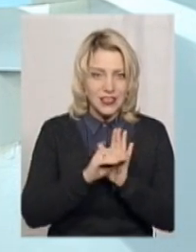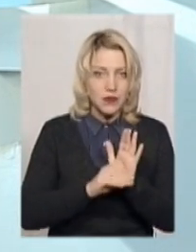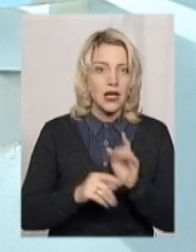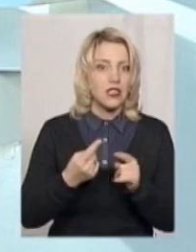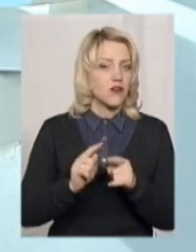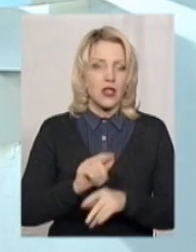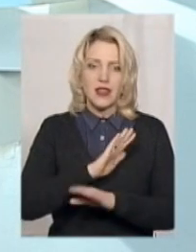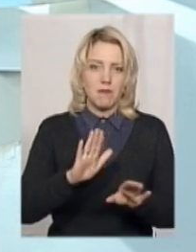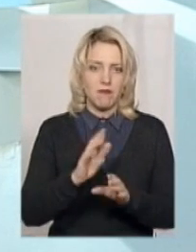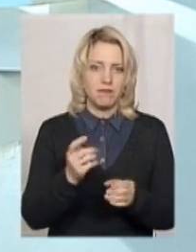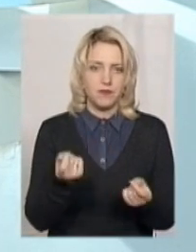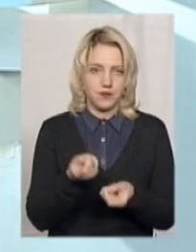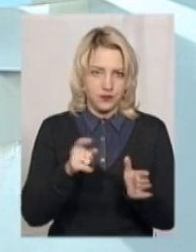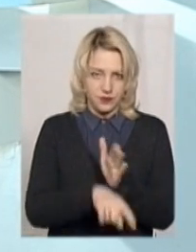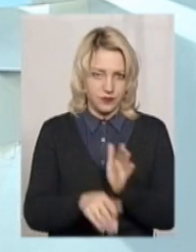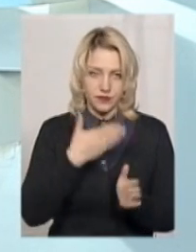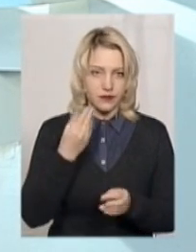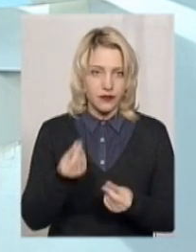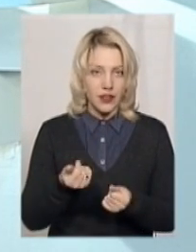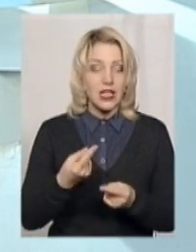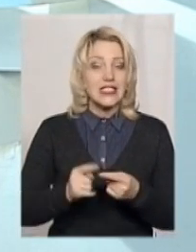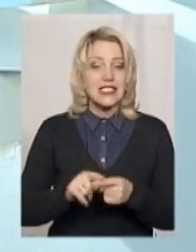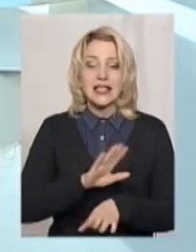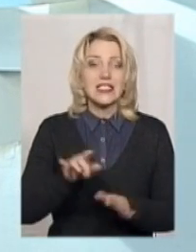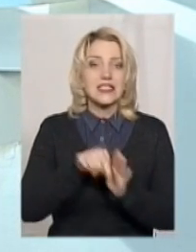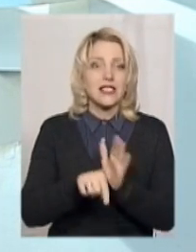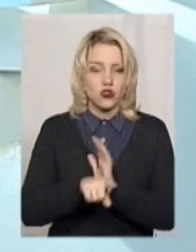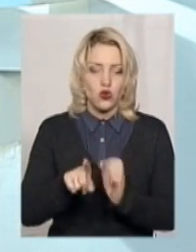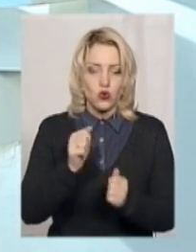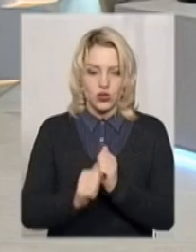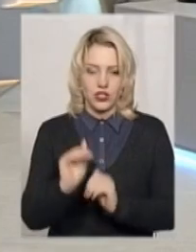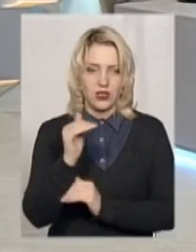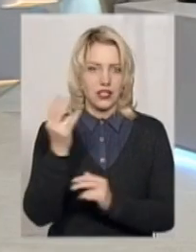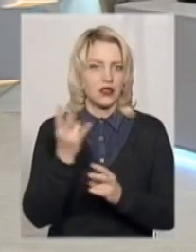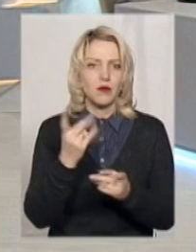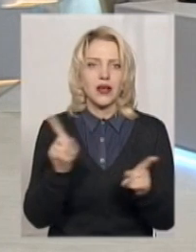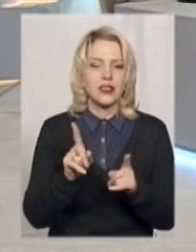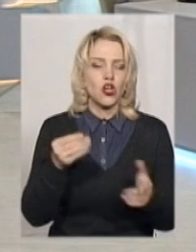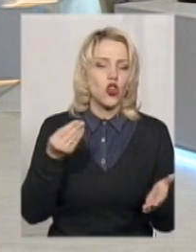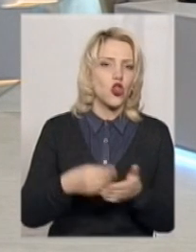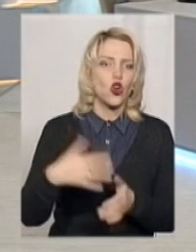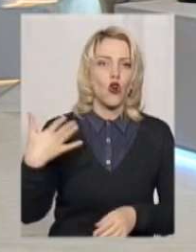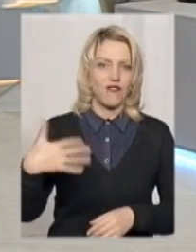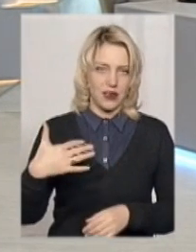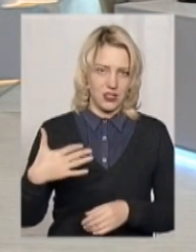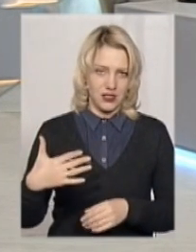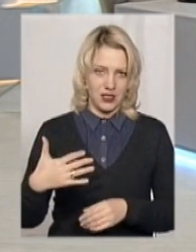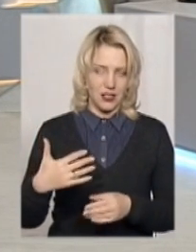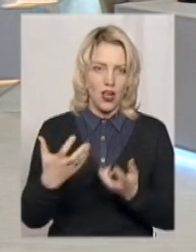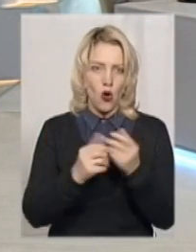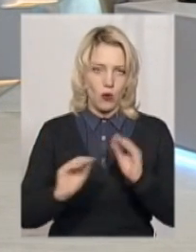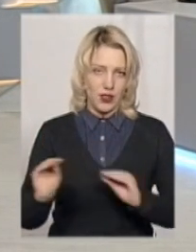коштують немалі гроші. Але це не означає, що кожній дитині треба, наприклад, якесь дороговартісне обладнання.